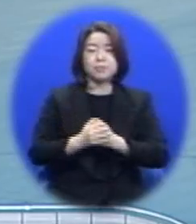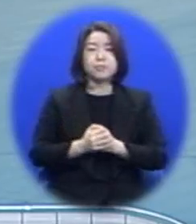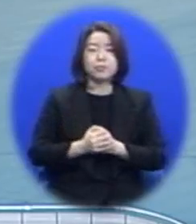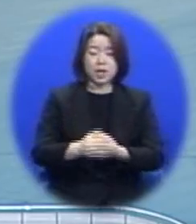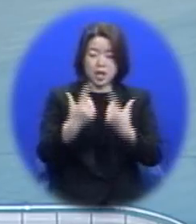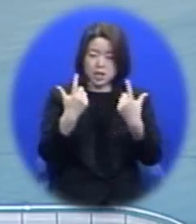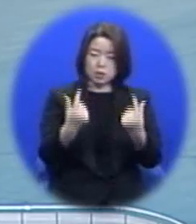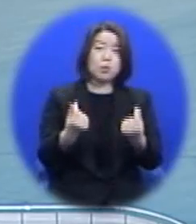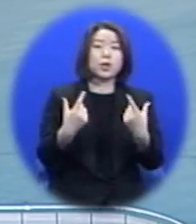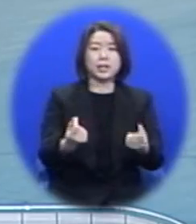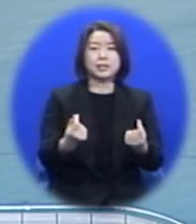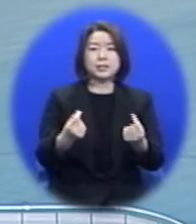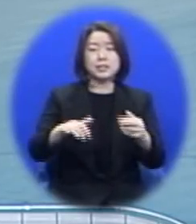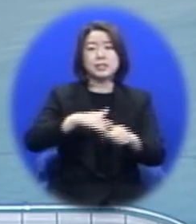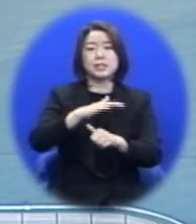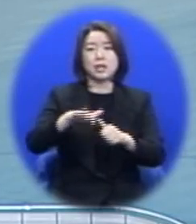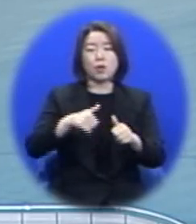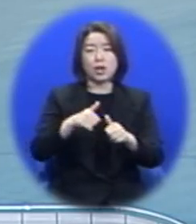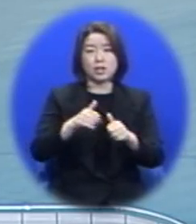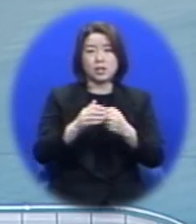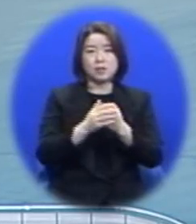똑같은 상황이 에베소 교회에 있었습니다.